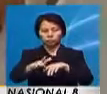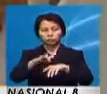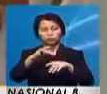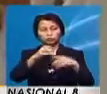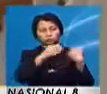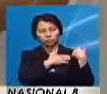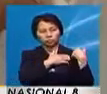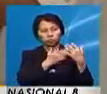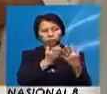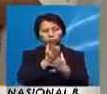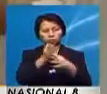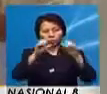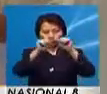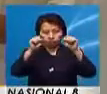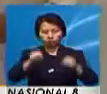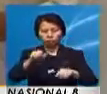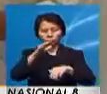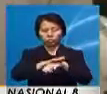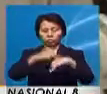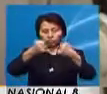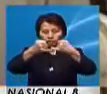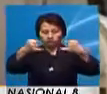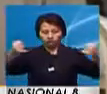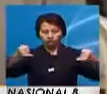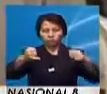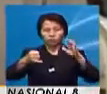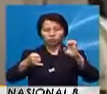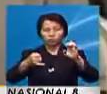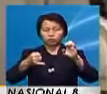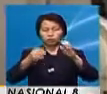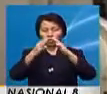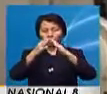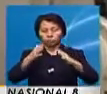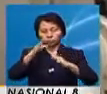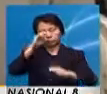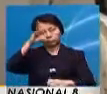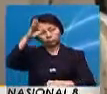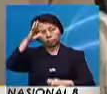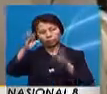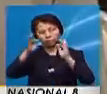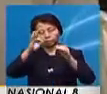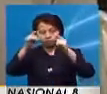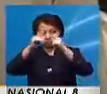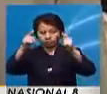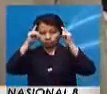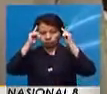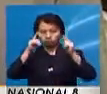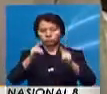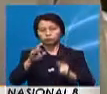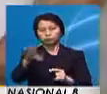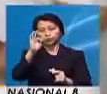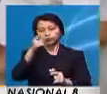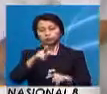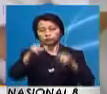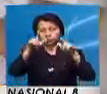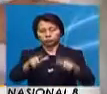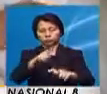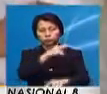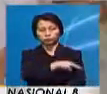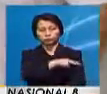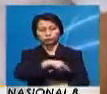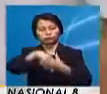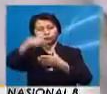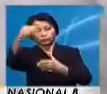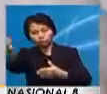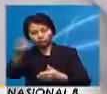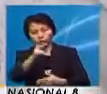jawatan melalui sistem dalam talian, iaitu e-houseman. Jika graduan memilih untuk ditempatkan di hospital luar